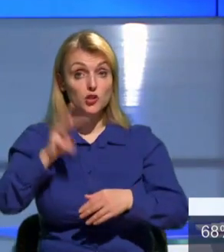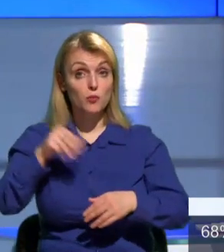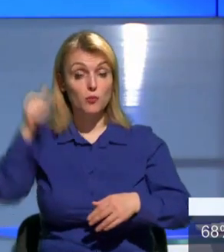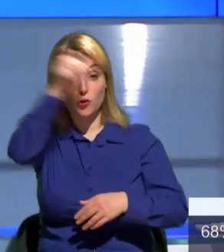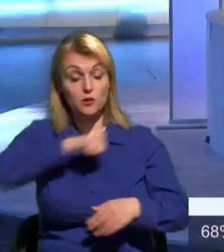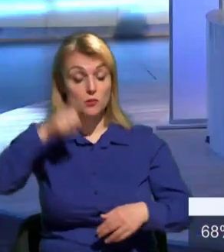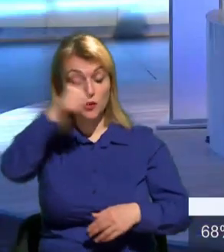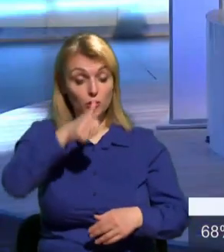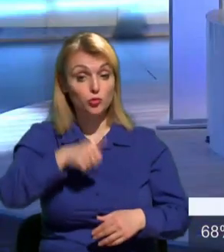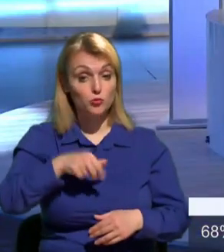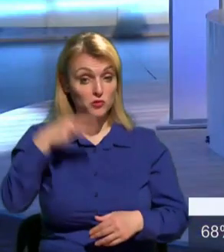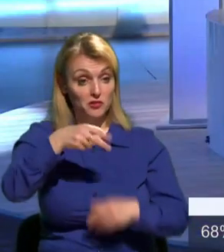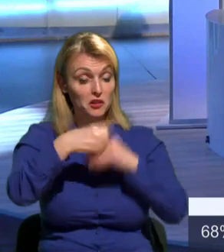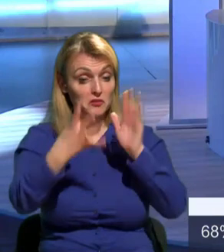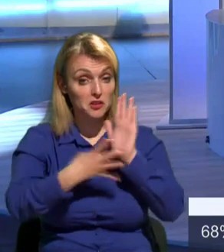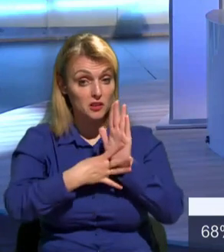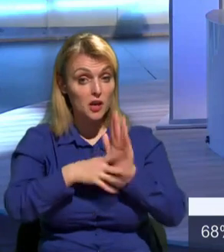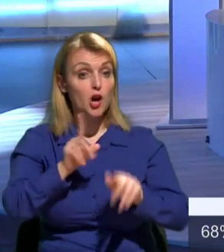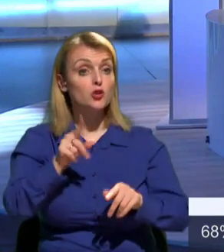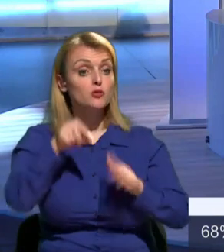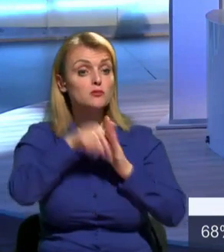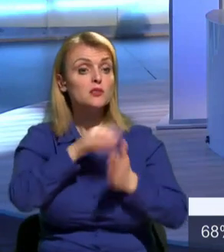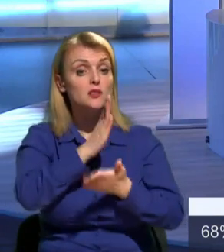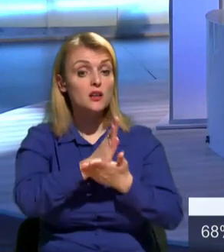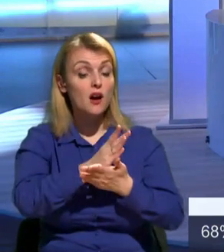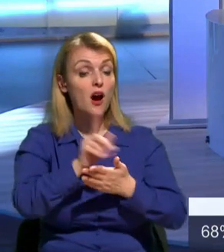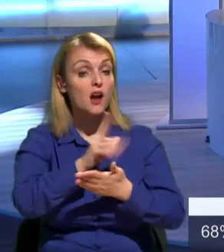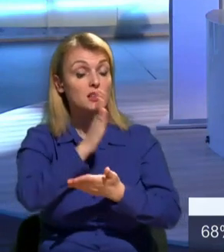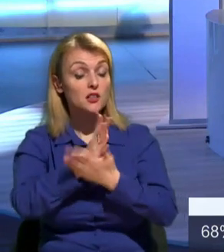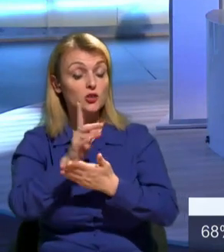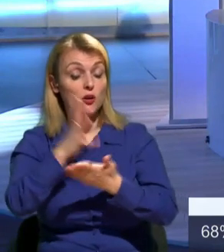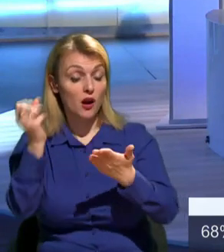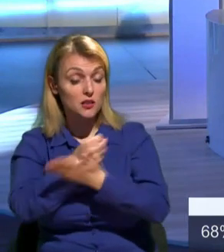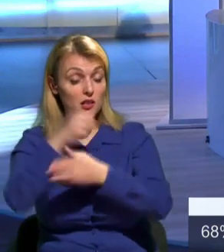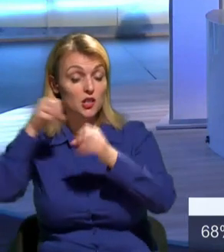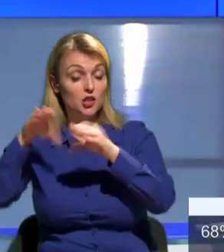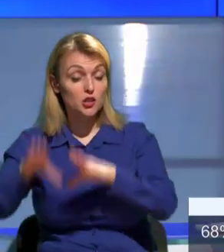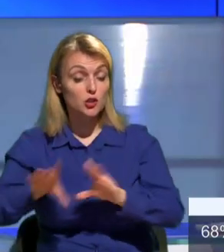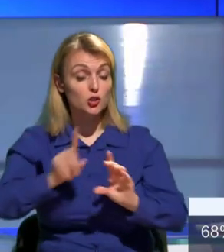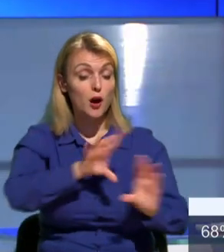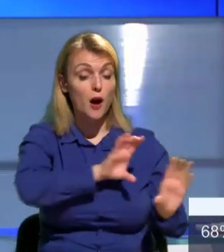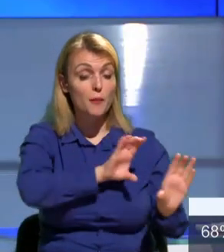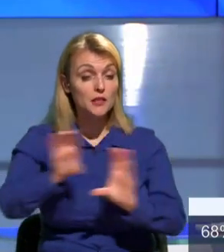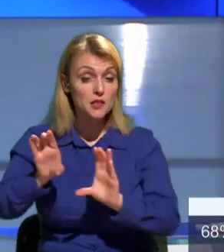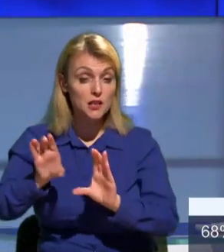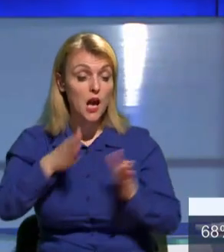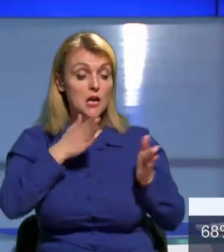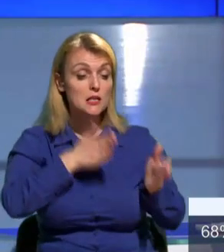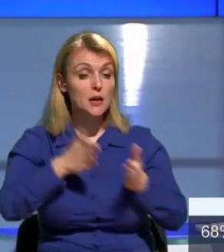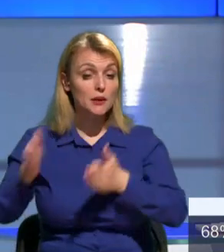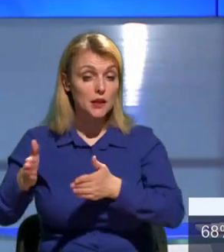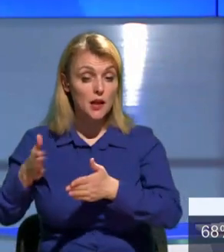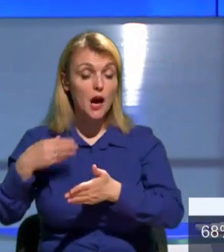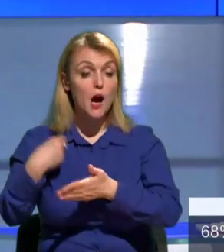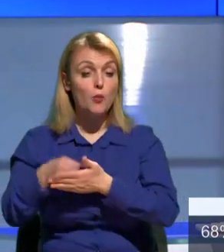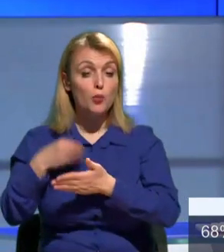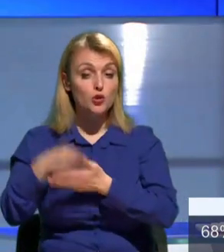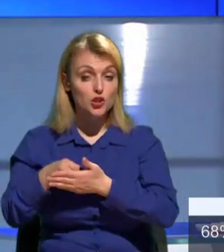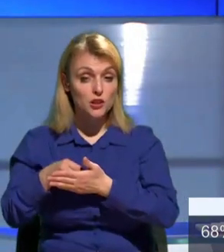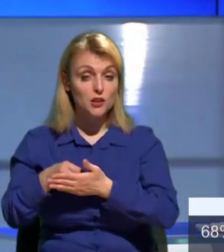lucru? Asta înseamnă că noi am găsit soluții pentru a menține stabilitatea bugetară, pentru